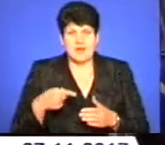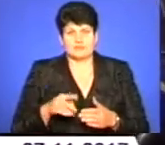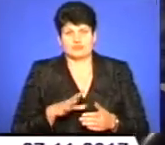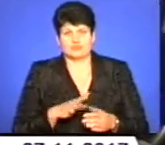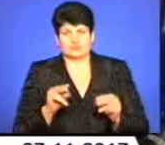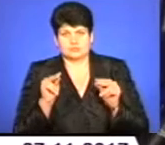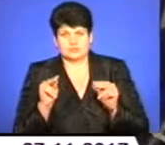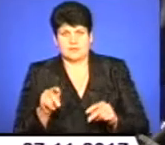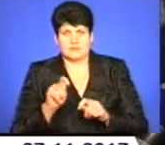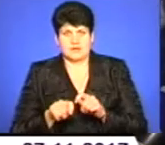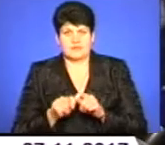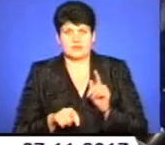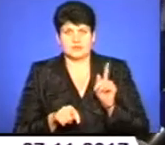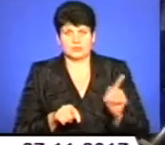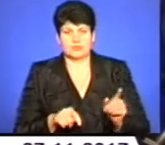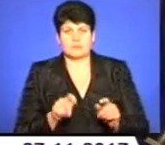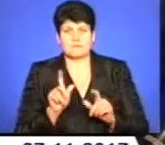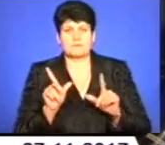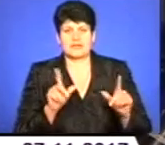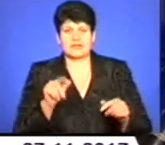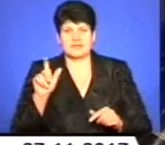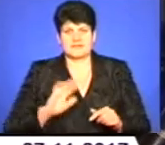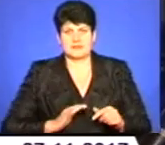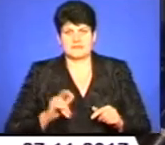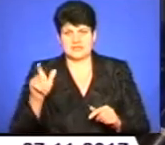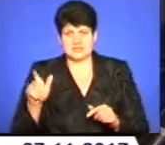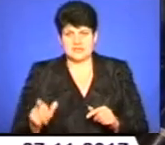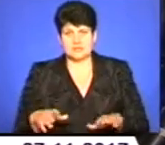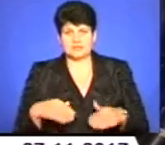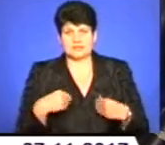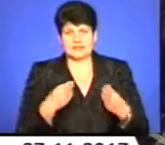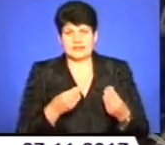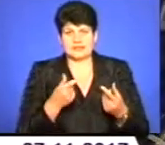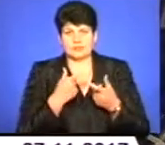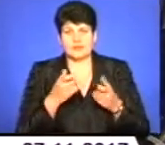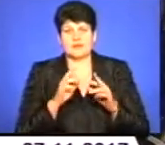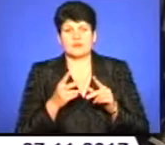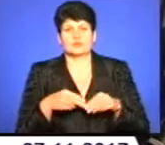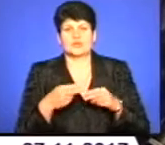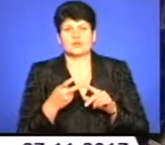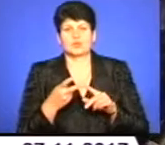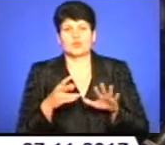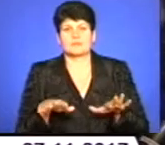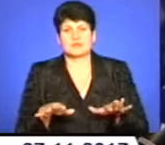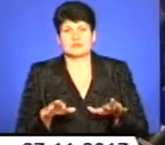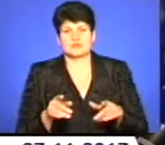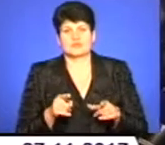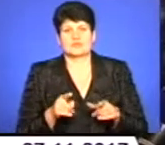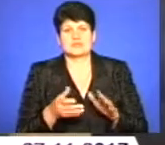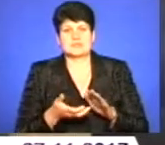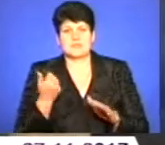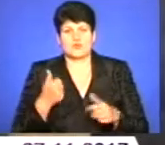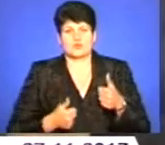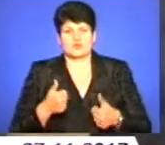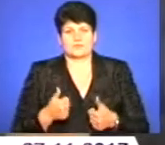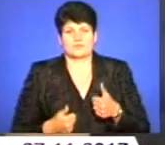провірили того перевізника, щоб дали нам інформацію, як вони йому дали друге місце, що вони знімають з конкурсу.